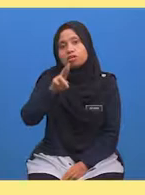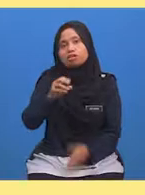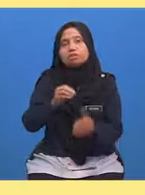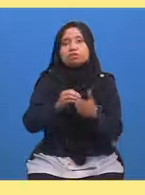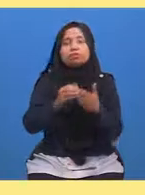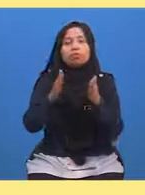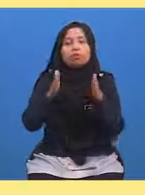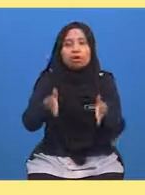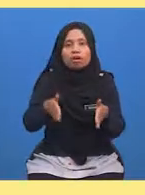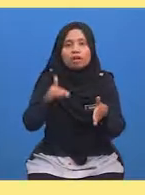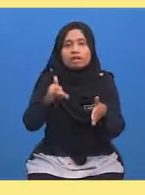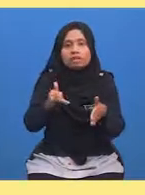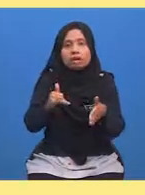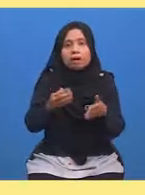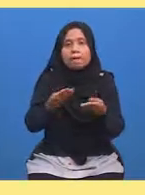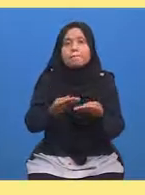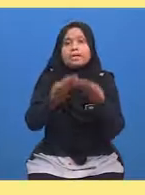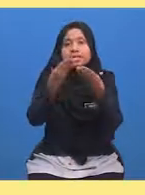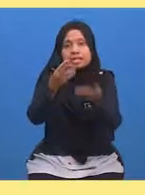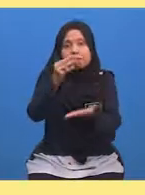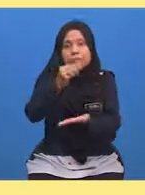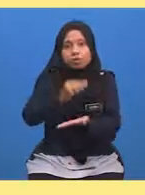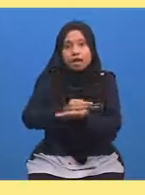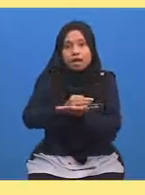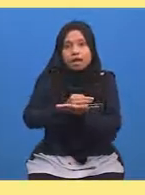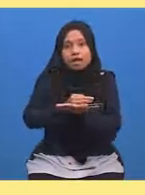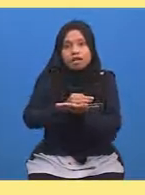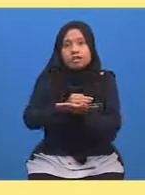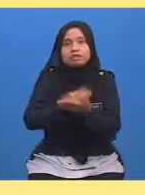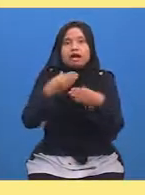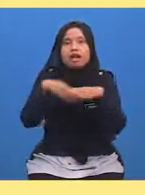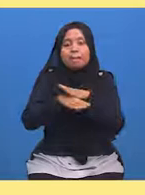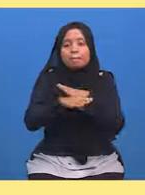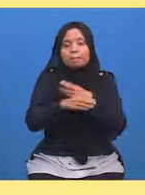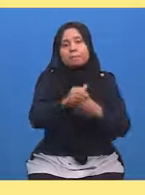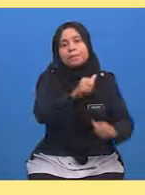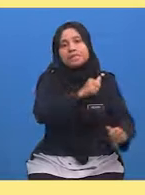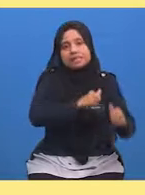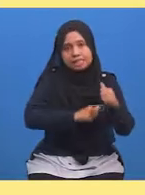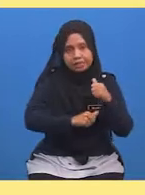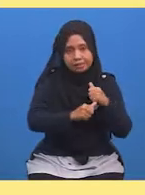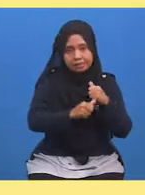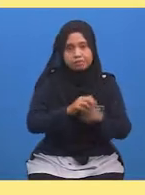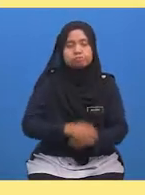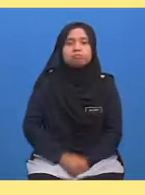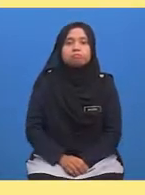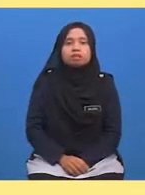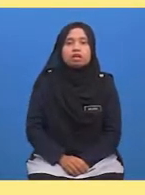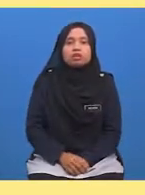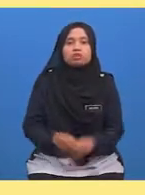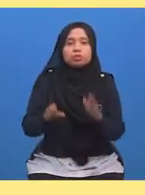adalah pihak yang menyumbang modal dalam sesebuah perniagaan di